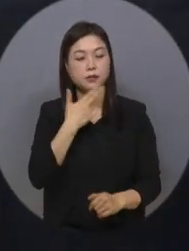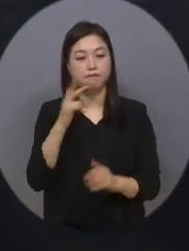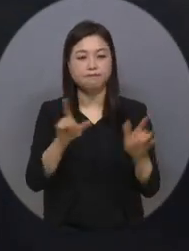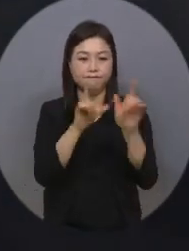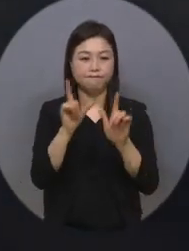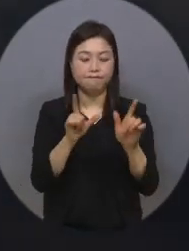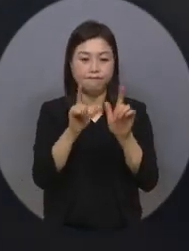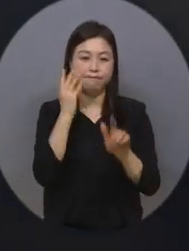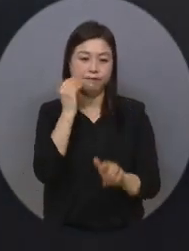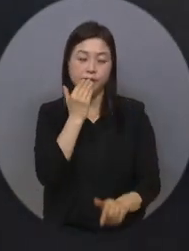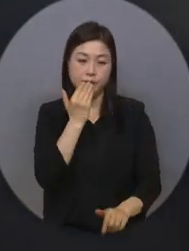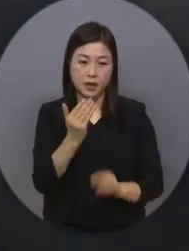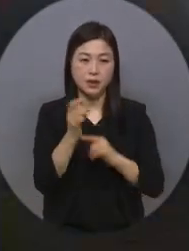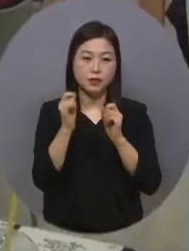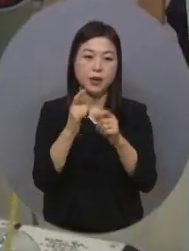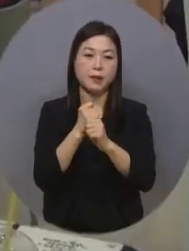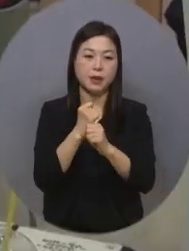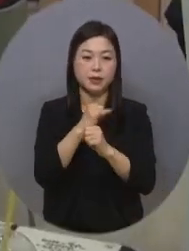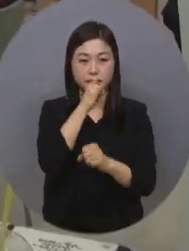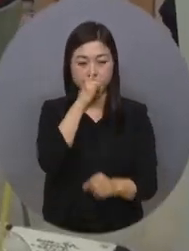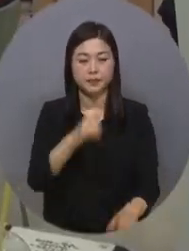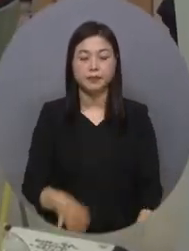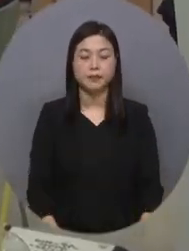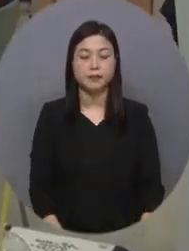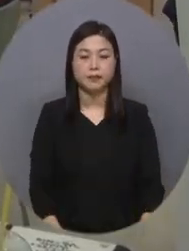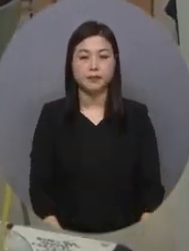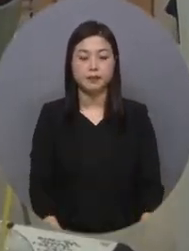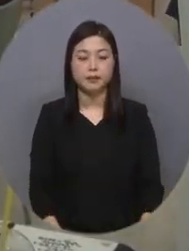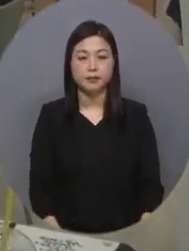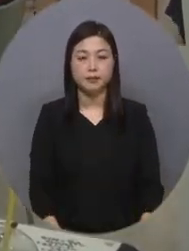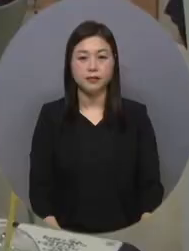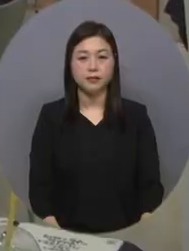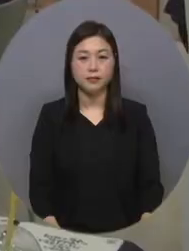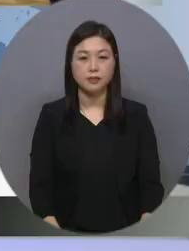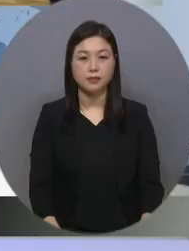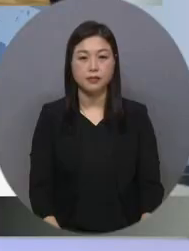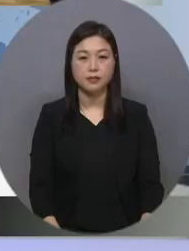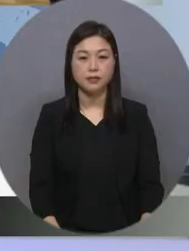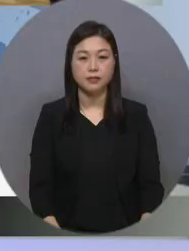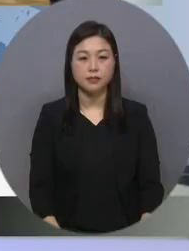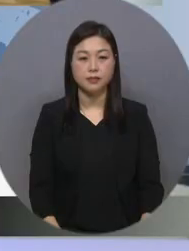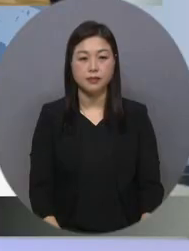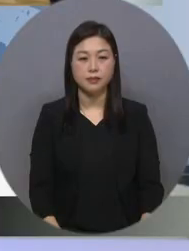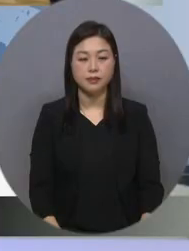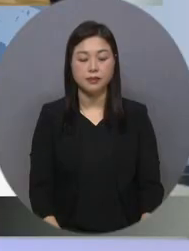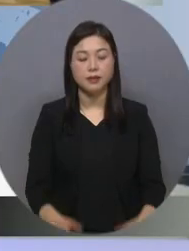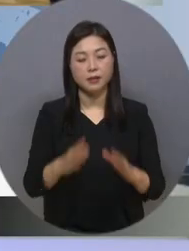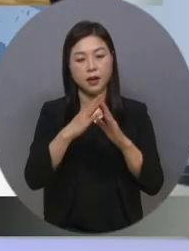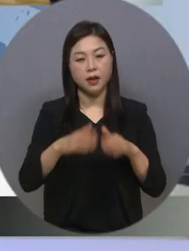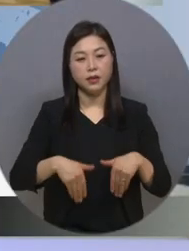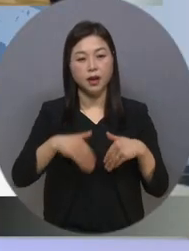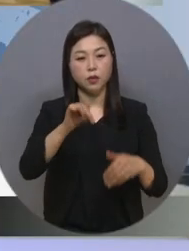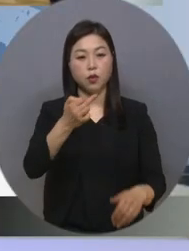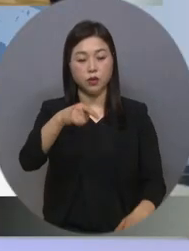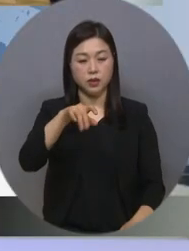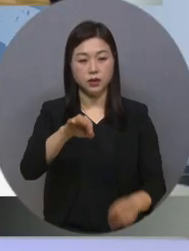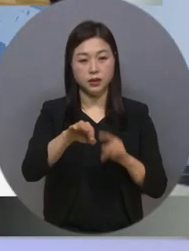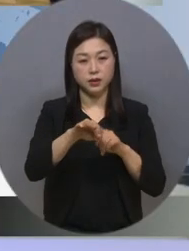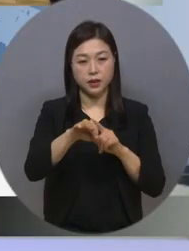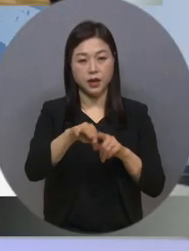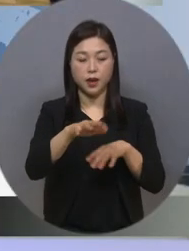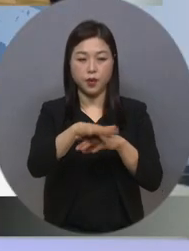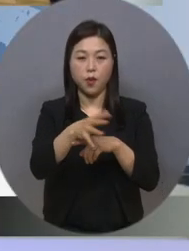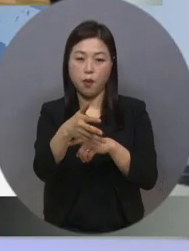있는 계기를 만들어주고 있습니다. 복지TV 경기방송 정은선입니다. 전남 고흥군에는 농어촌마을을